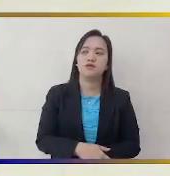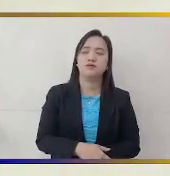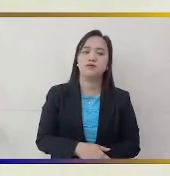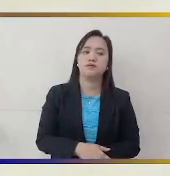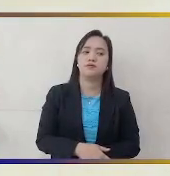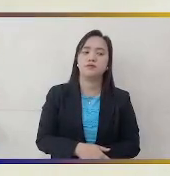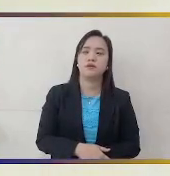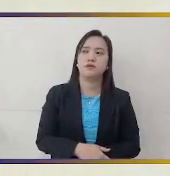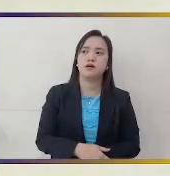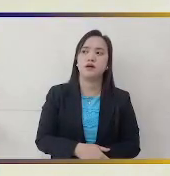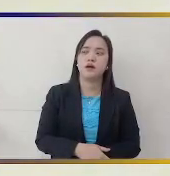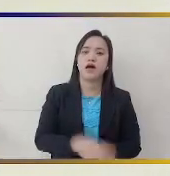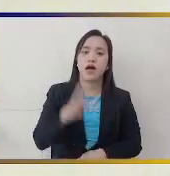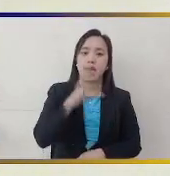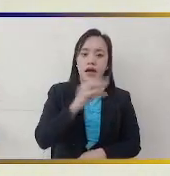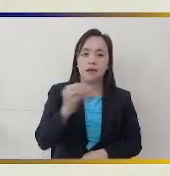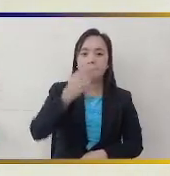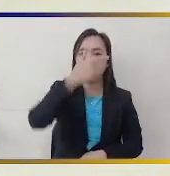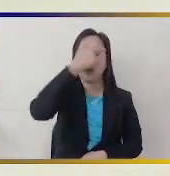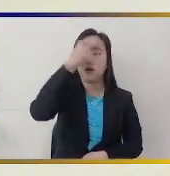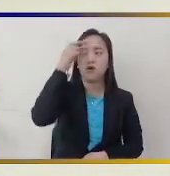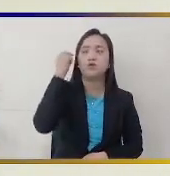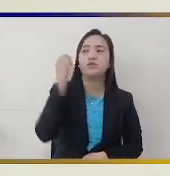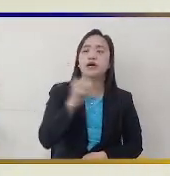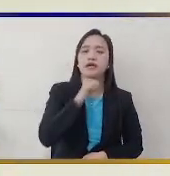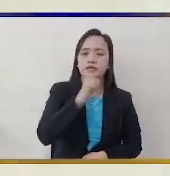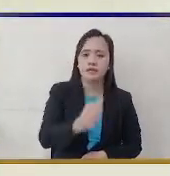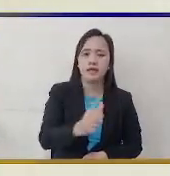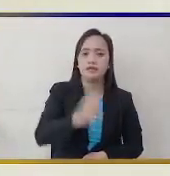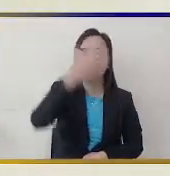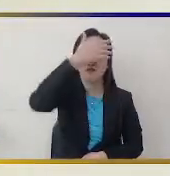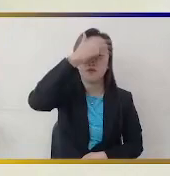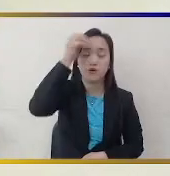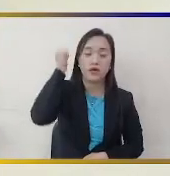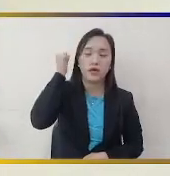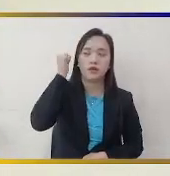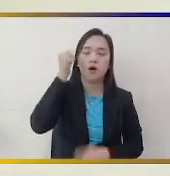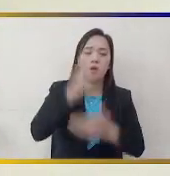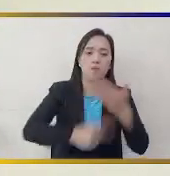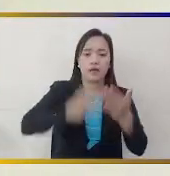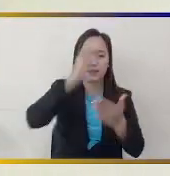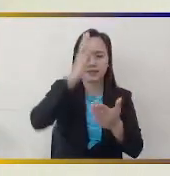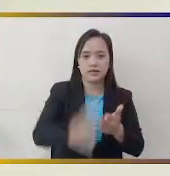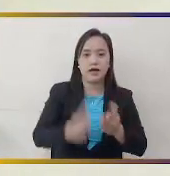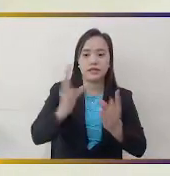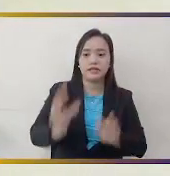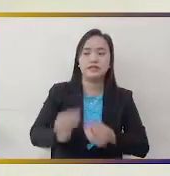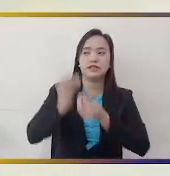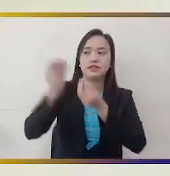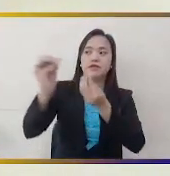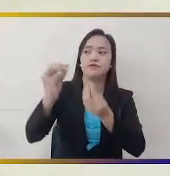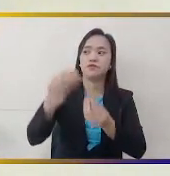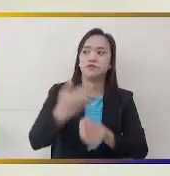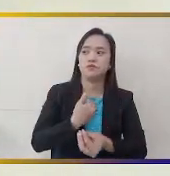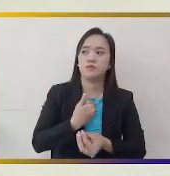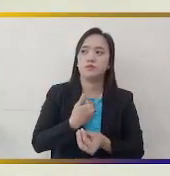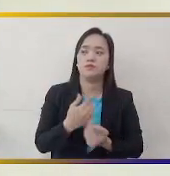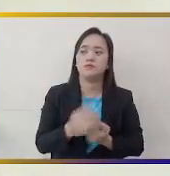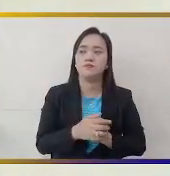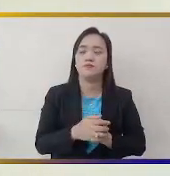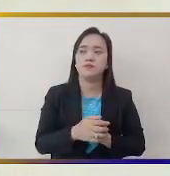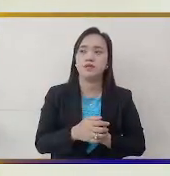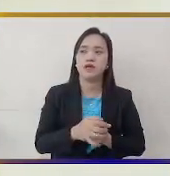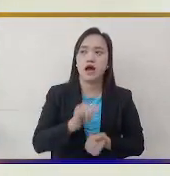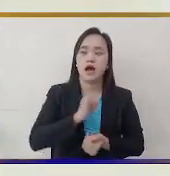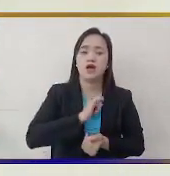ko ko kinakalimutan yung ibinibigay ng panginoon yung pinapangako ko sa panginoon na ibibigay ko ang